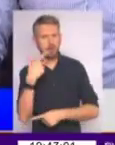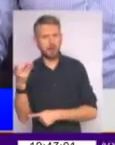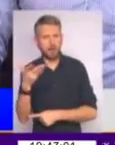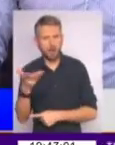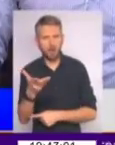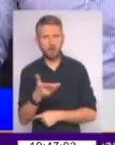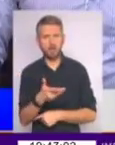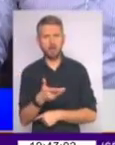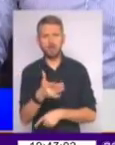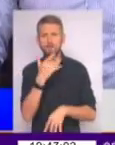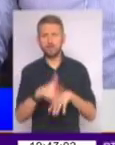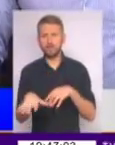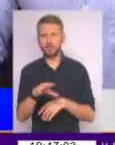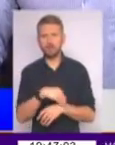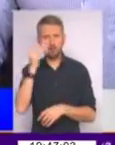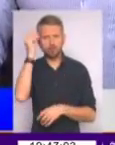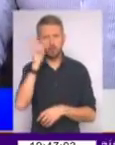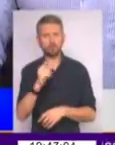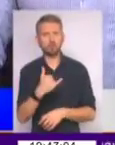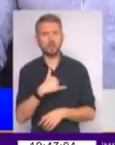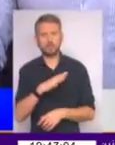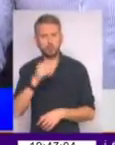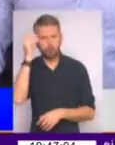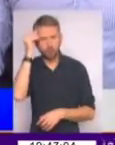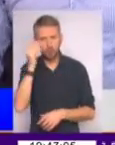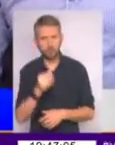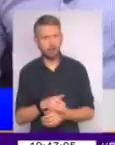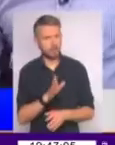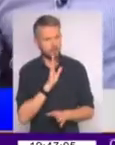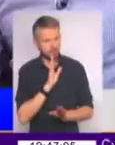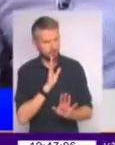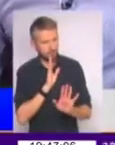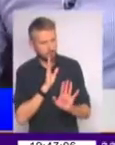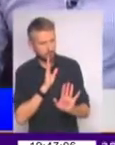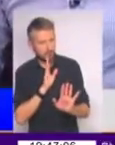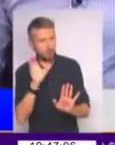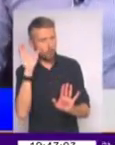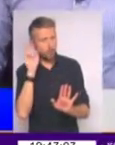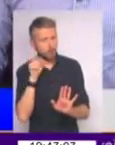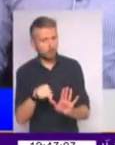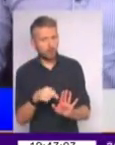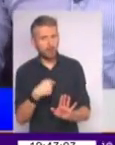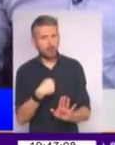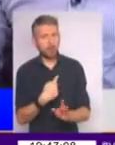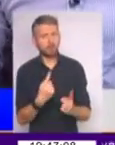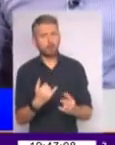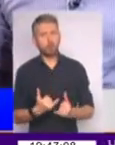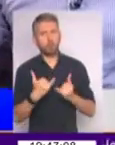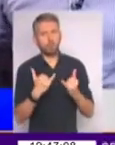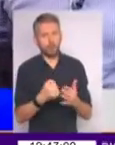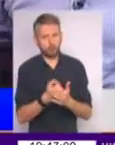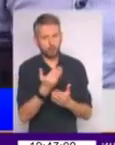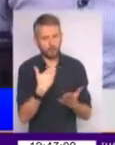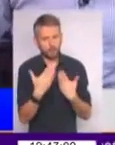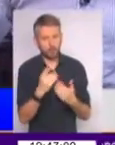усіх жидов, щоб у нас не було жидов. Пані, давайте послухайте сюди. Я з великою повагою до вас